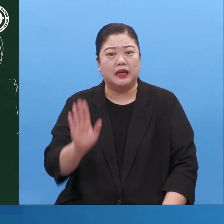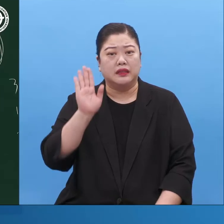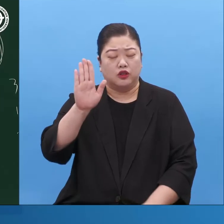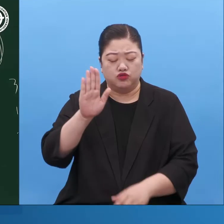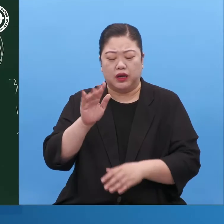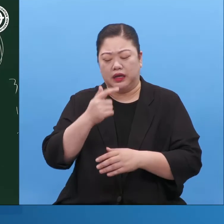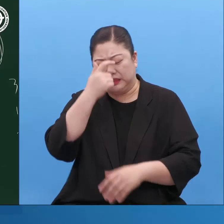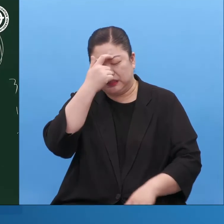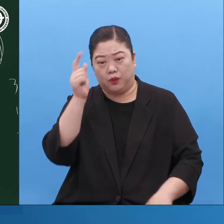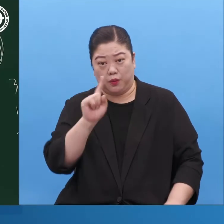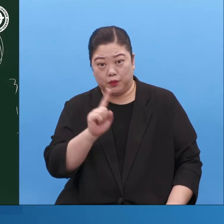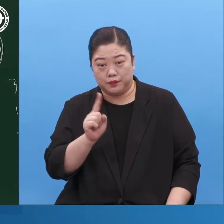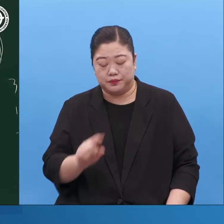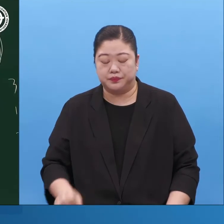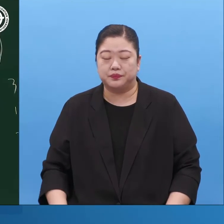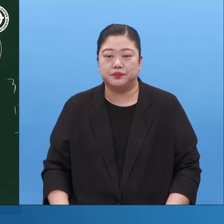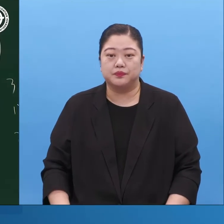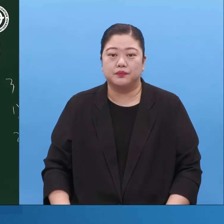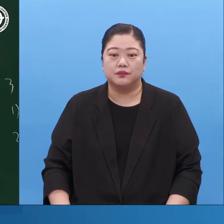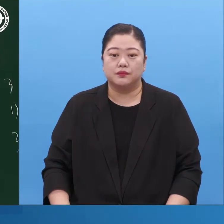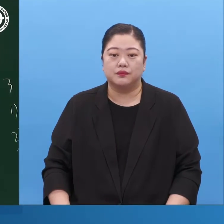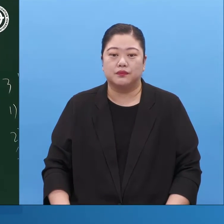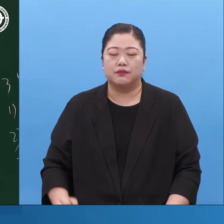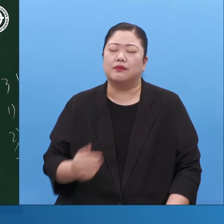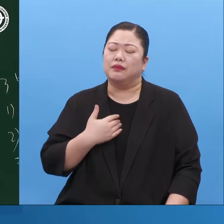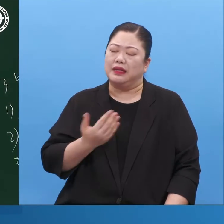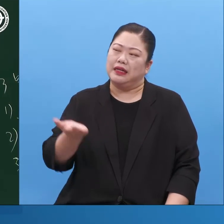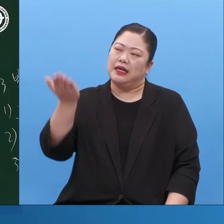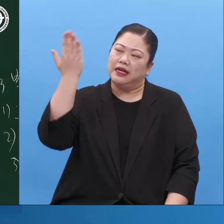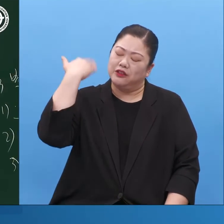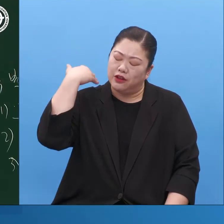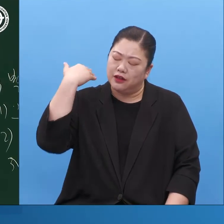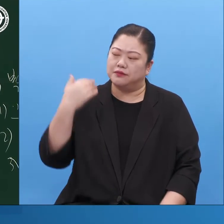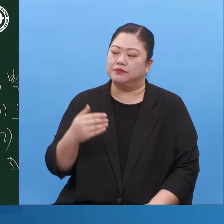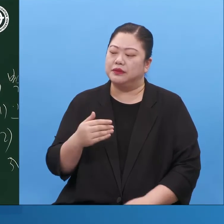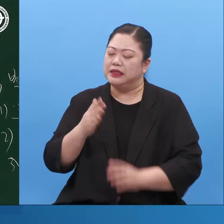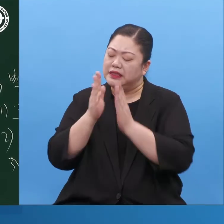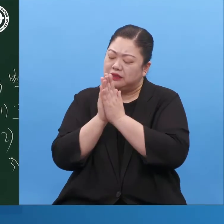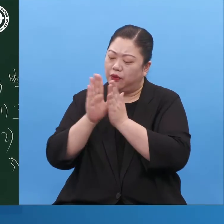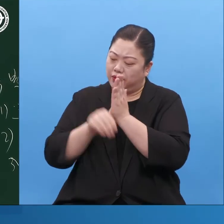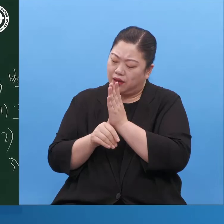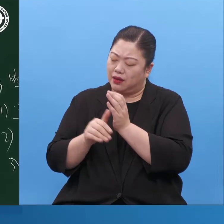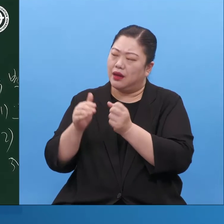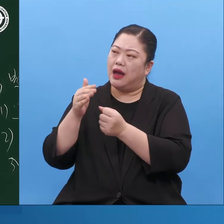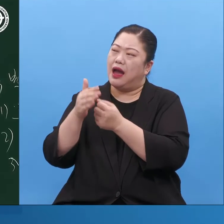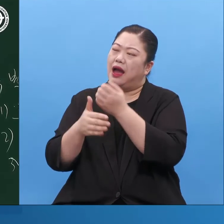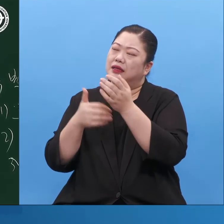나는 전에는 기도하기를 하나님께 좀